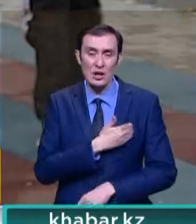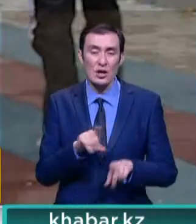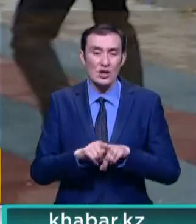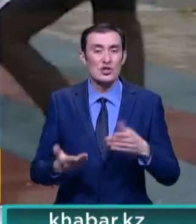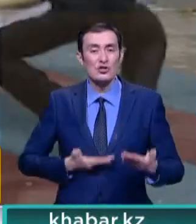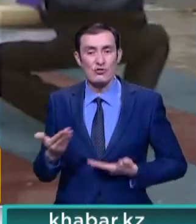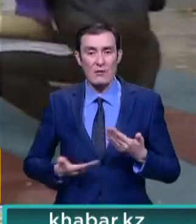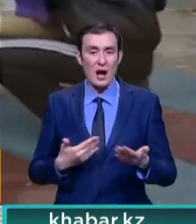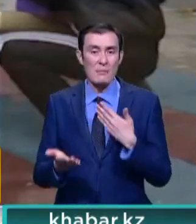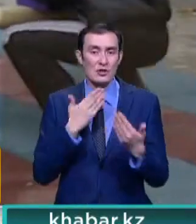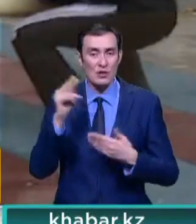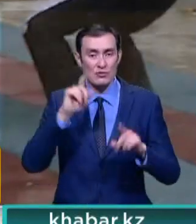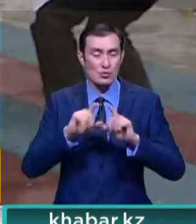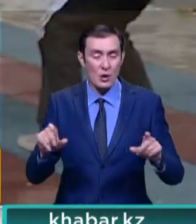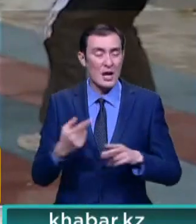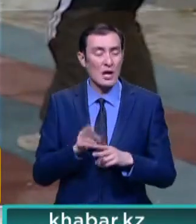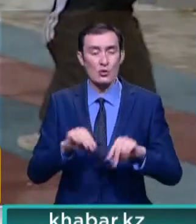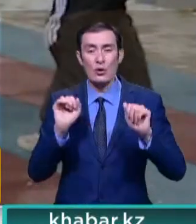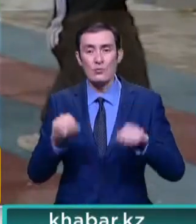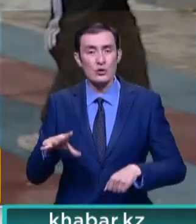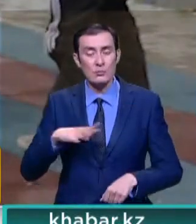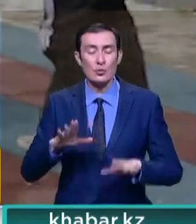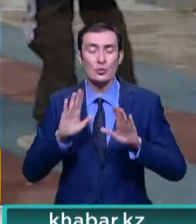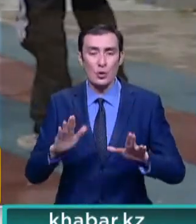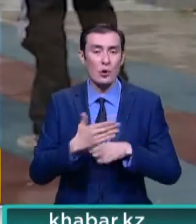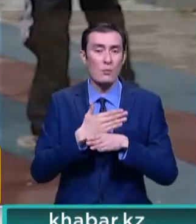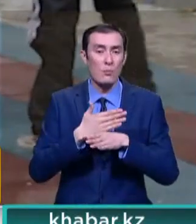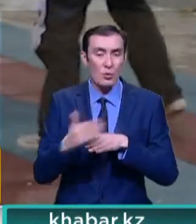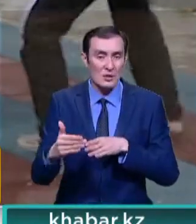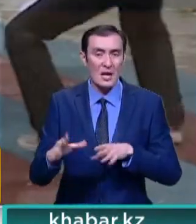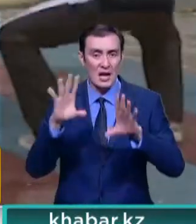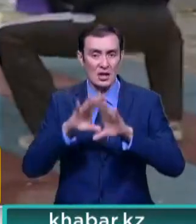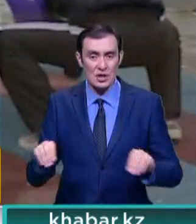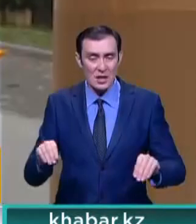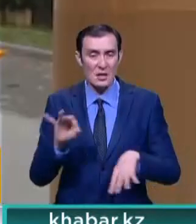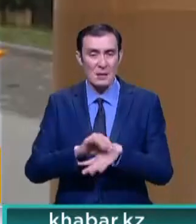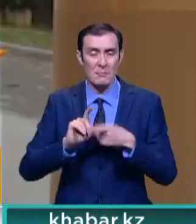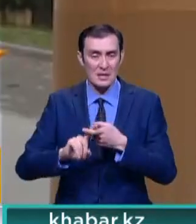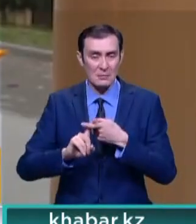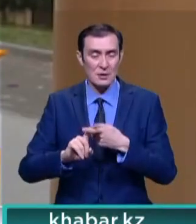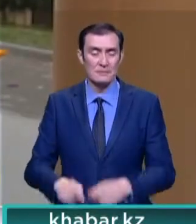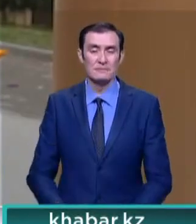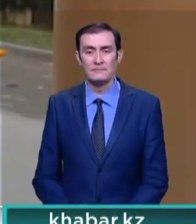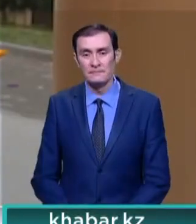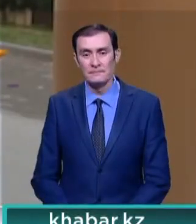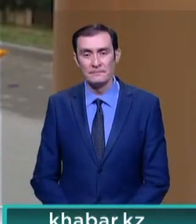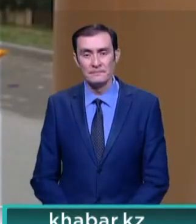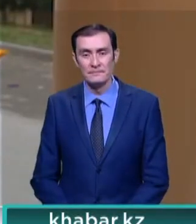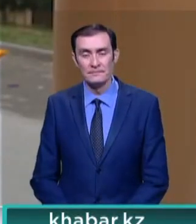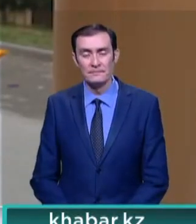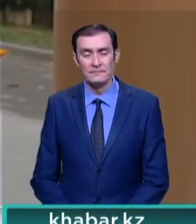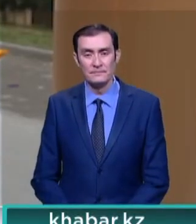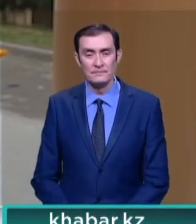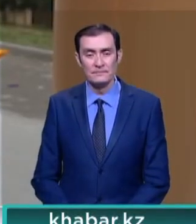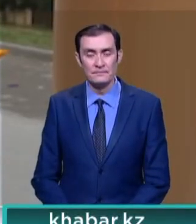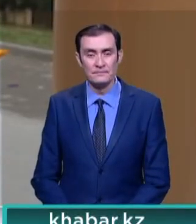живого общения, которое возможно только после окончания пандемии. Шафа Галиева, Айгюн Гасан, Хабар,